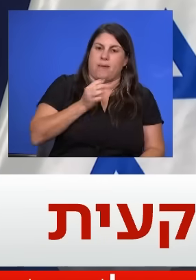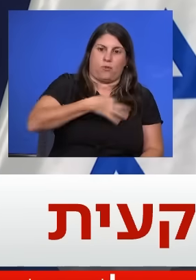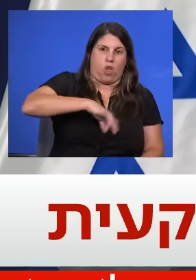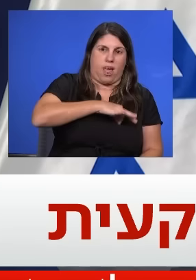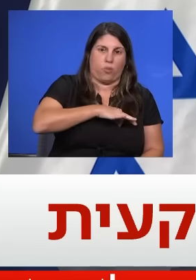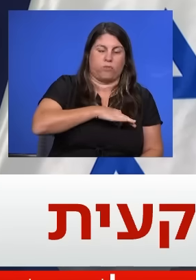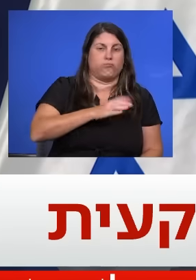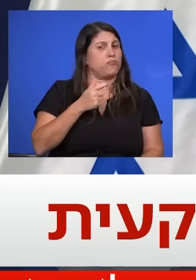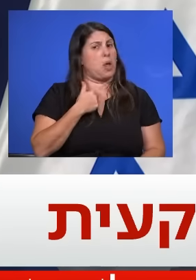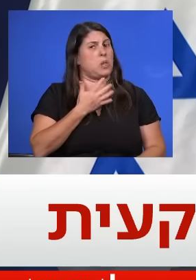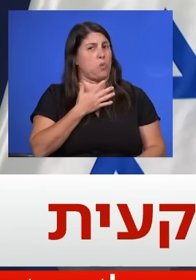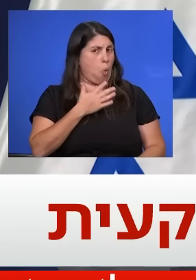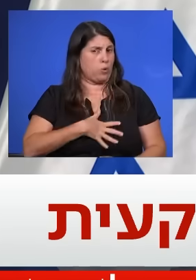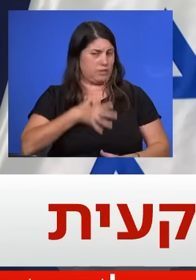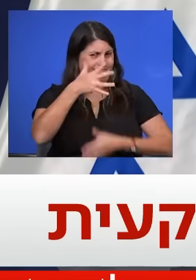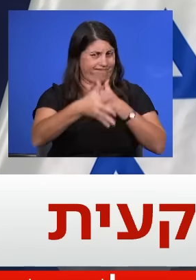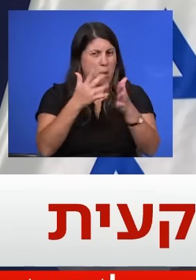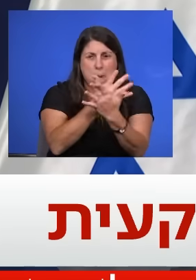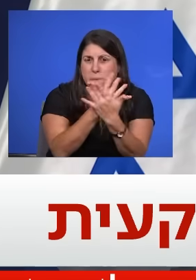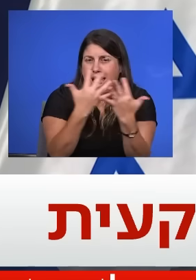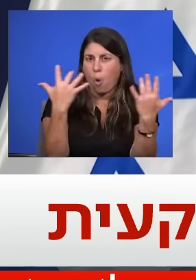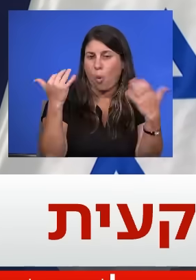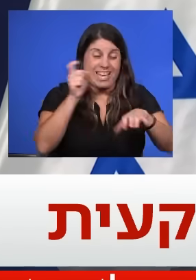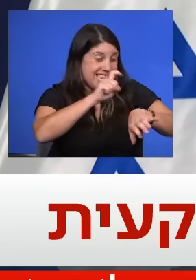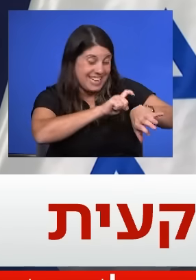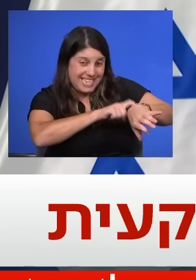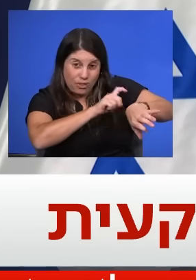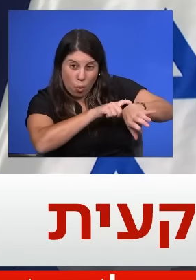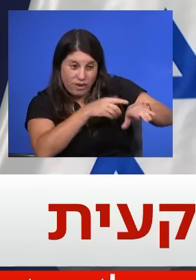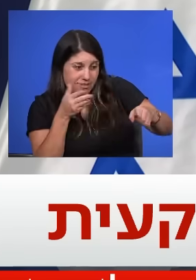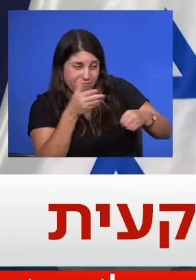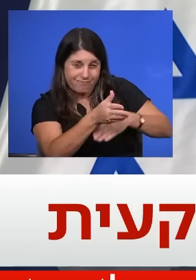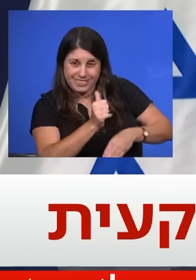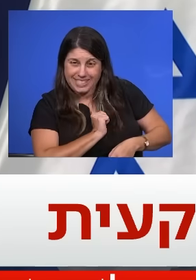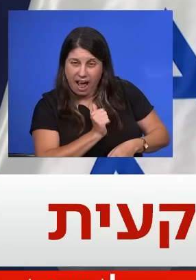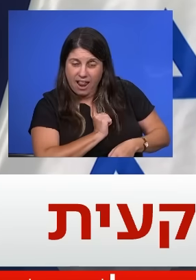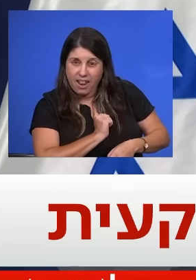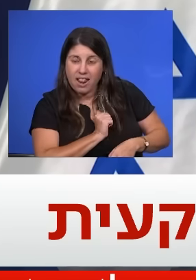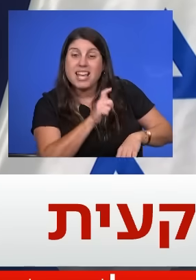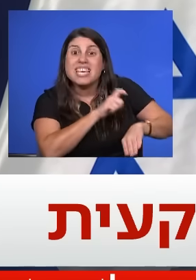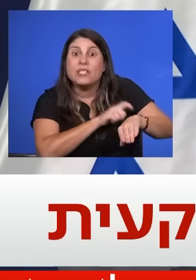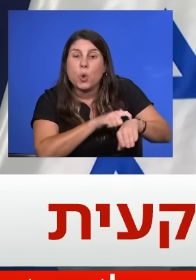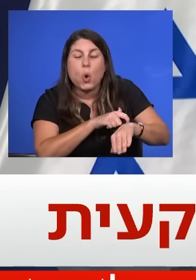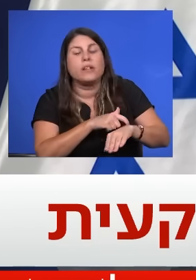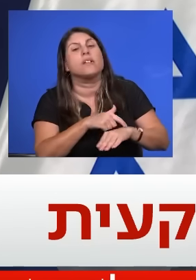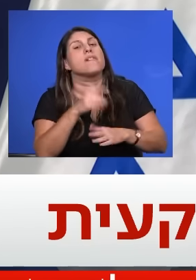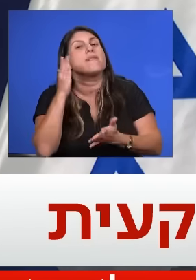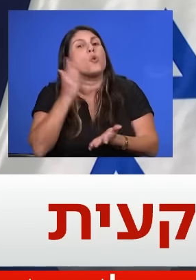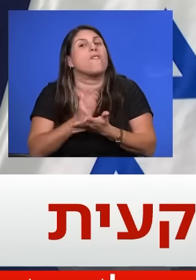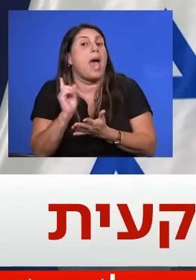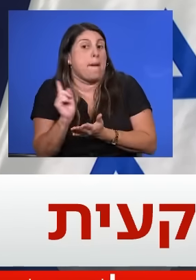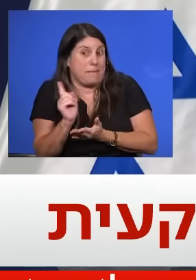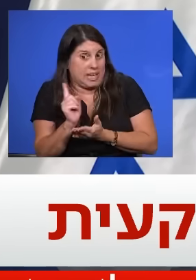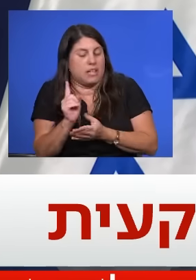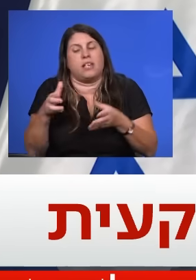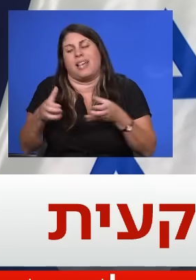ברור. העיתוי של פעולת צה"ל, העיתוי נקבע פה אחד על ידי קבינט ניהול המלחמה, יחד